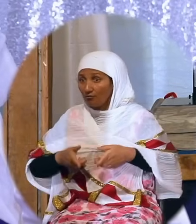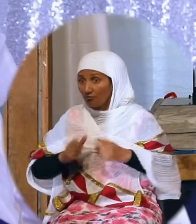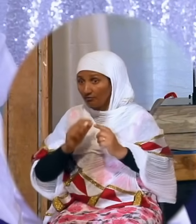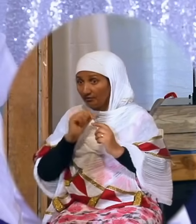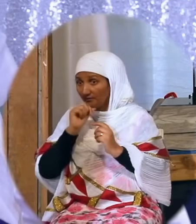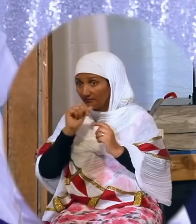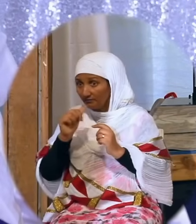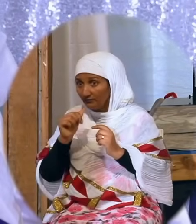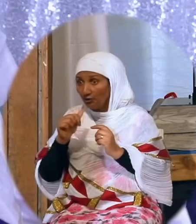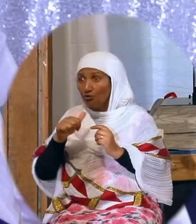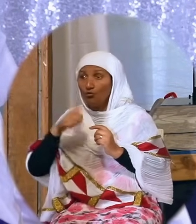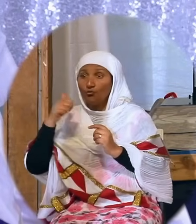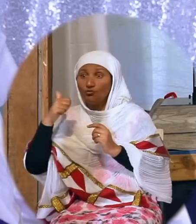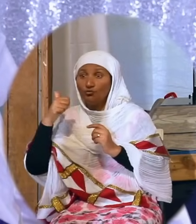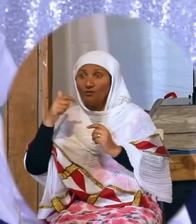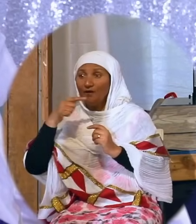የለብንም